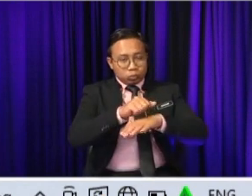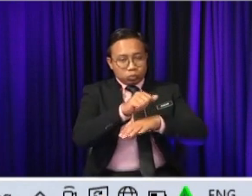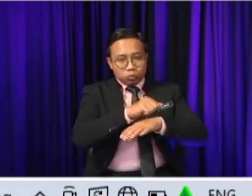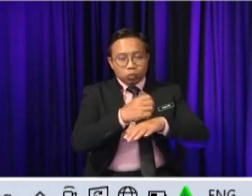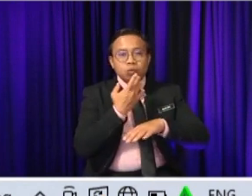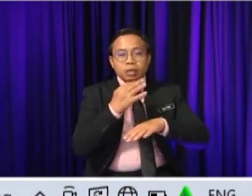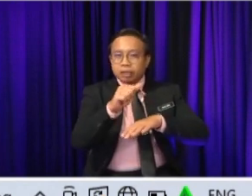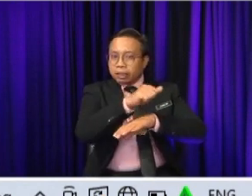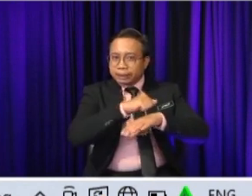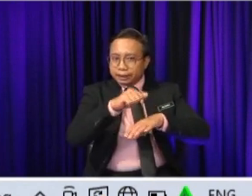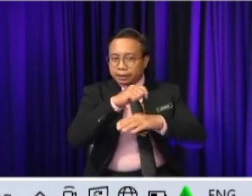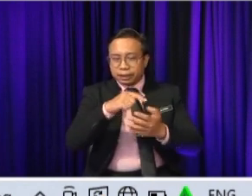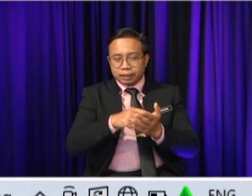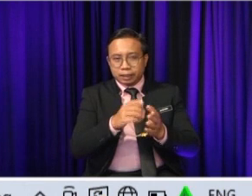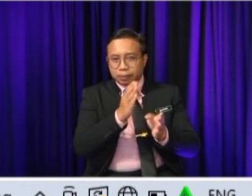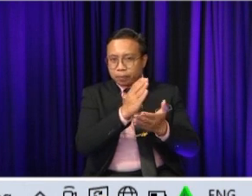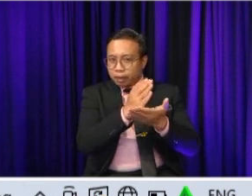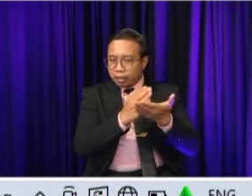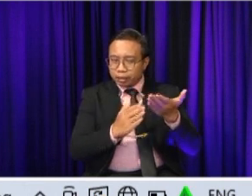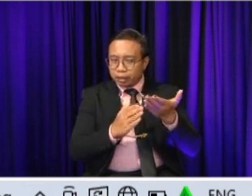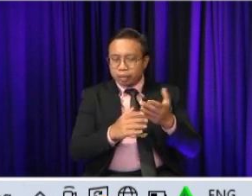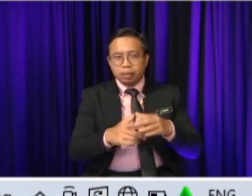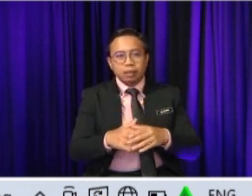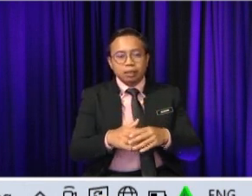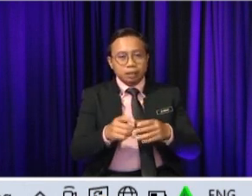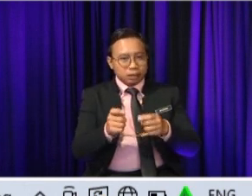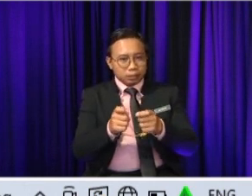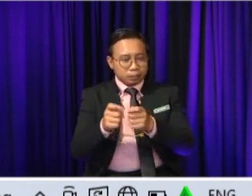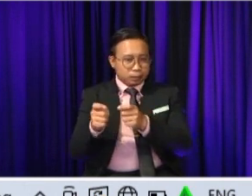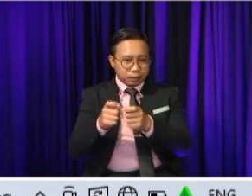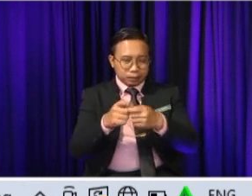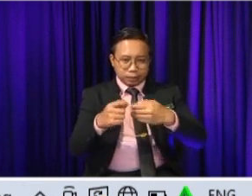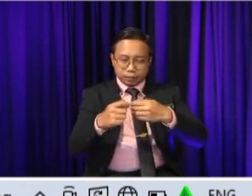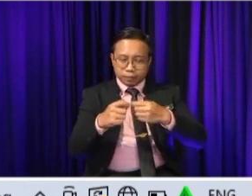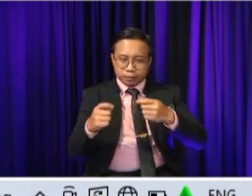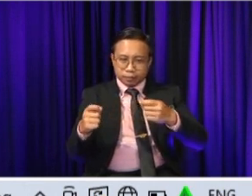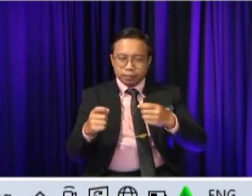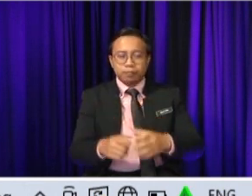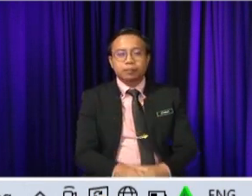yang ini adalah bagian lain tepi jadi kita tidak perlukan kita pasang